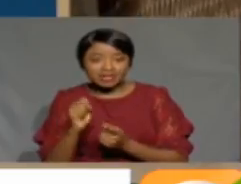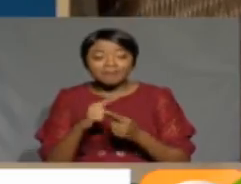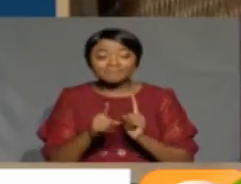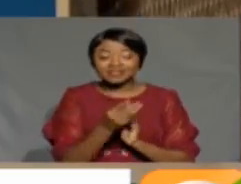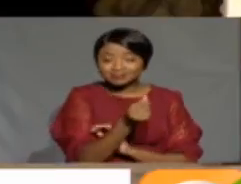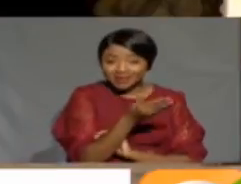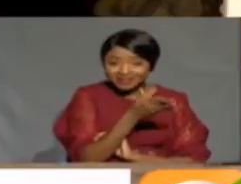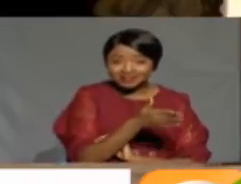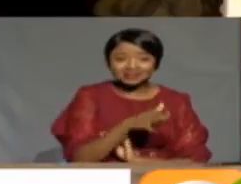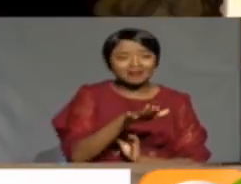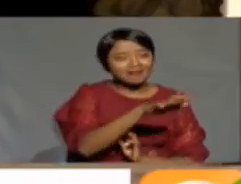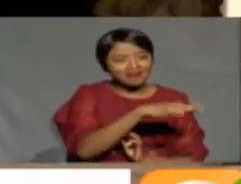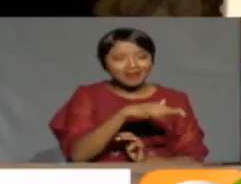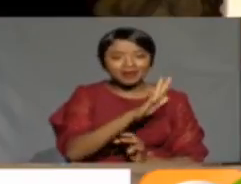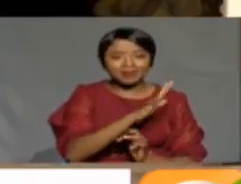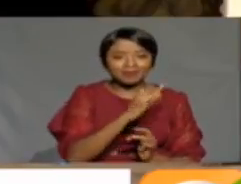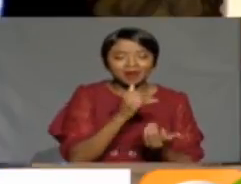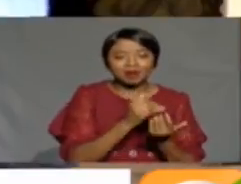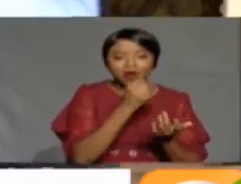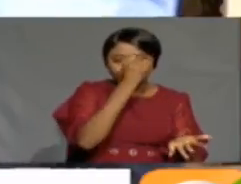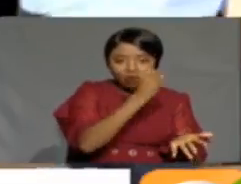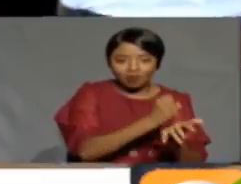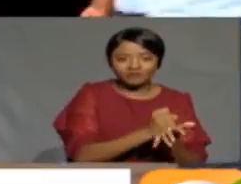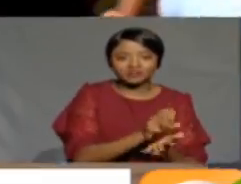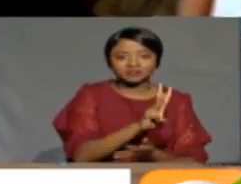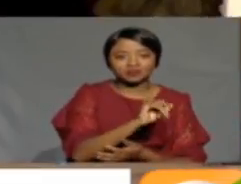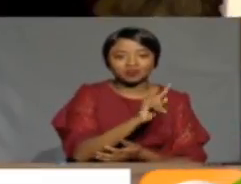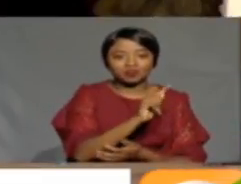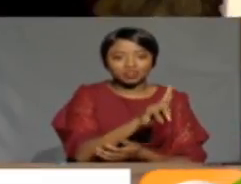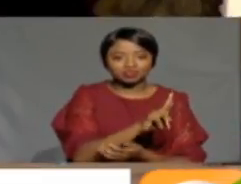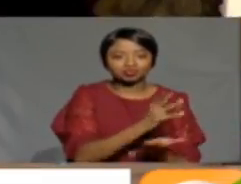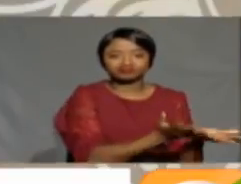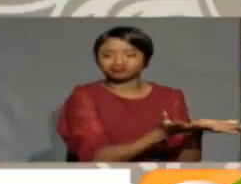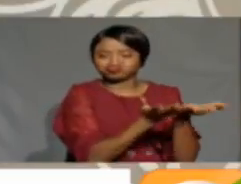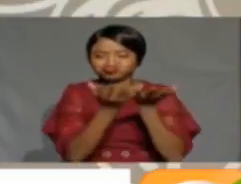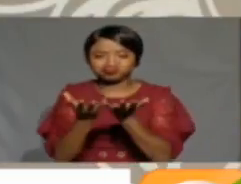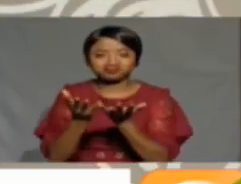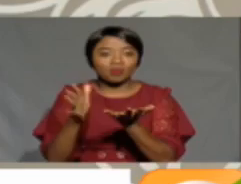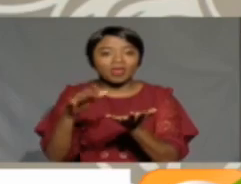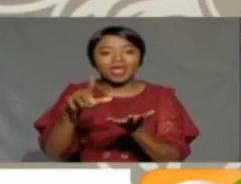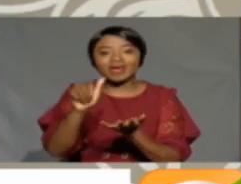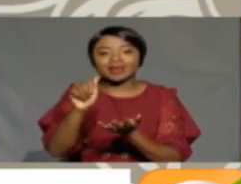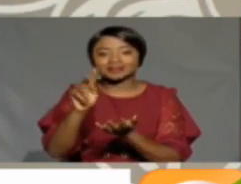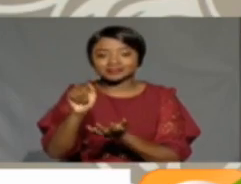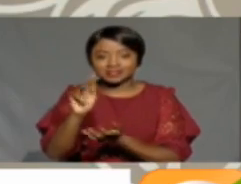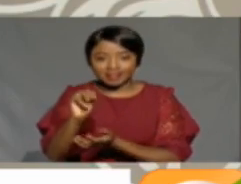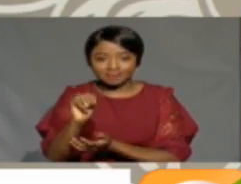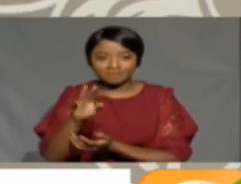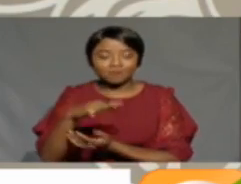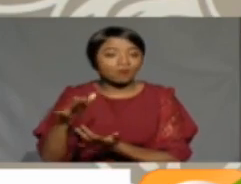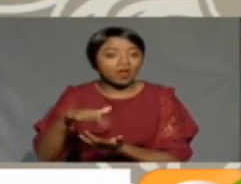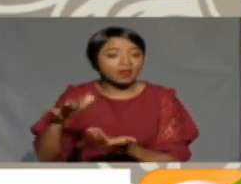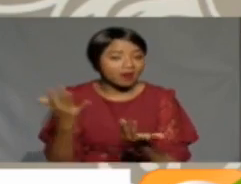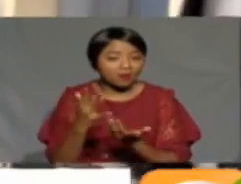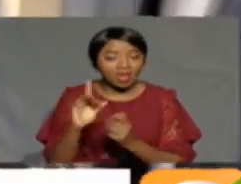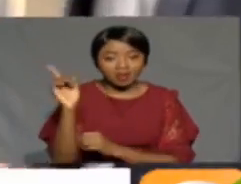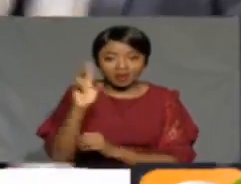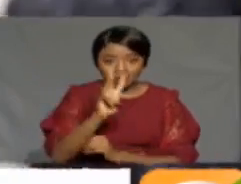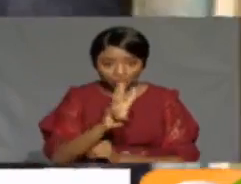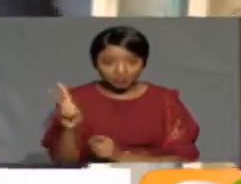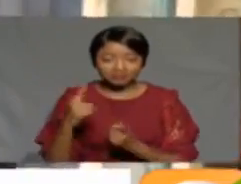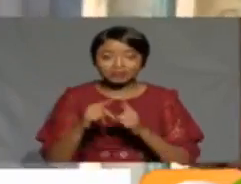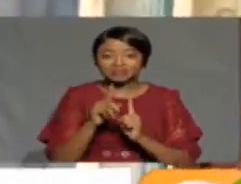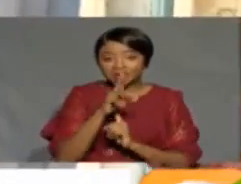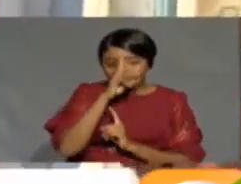katika makao makuu ya G4S katika barabara ya Witu, zilifaa kufikishwa katika mtambo wa ATM ulioko Nairobi West. Aidha, maafisa wa